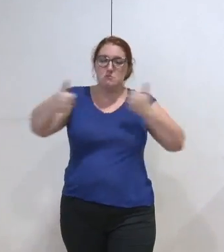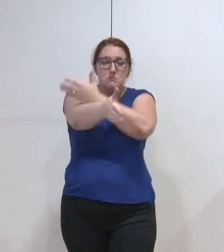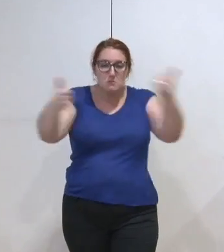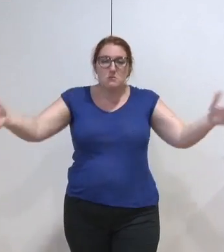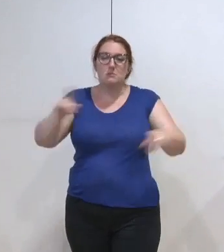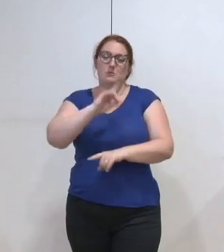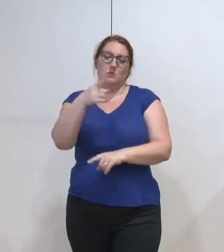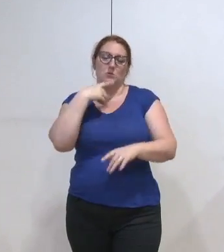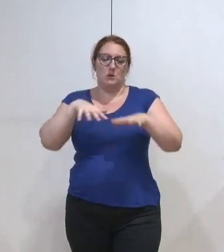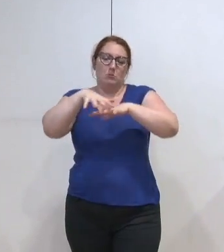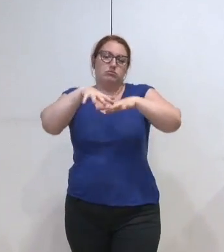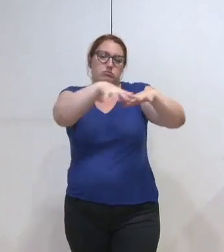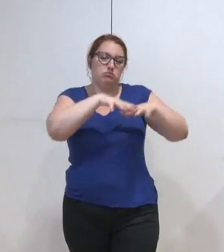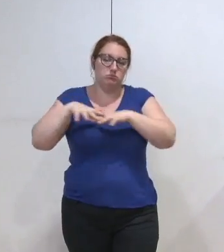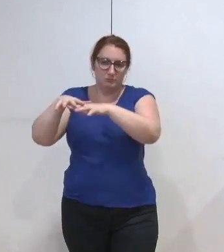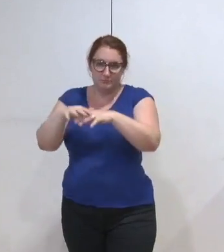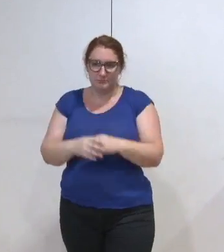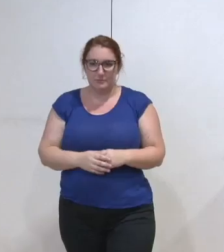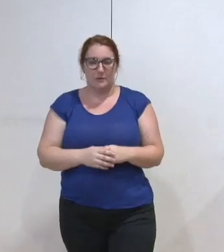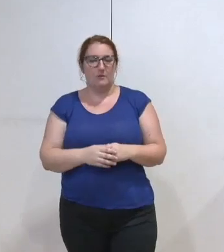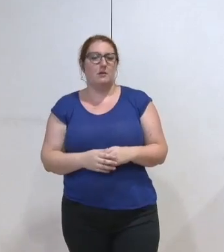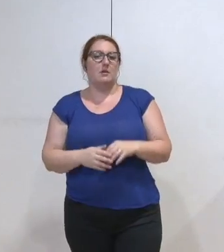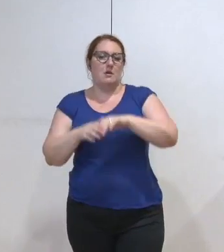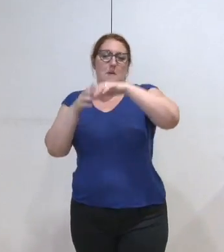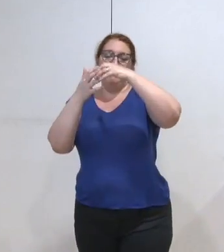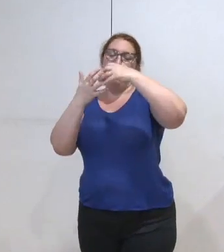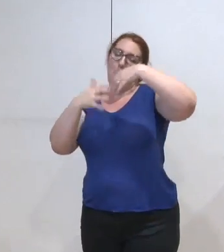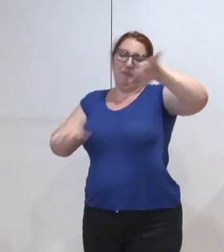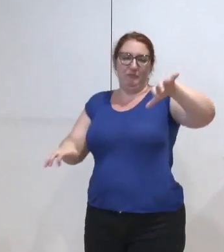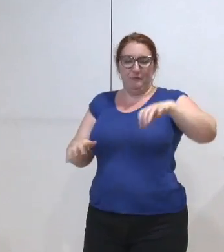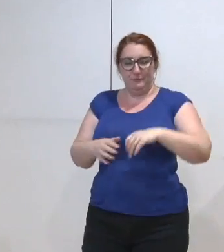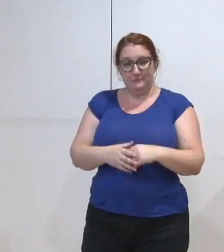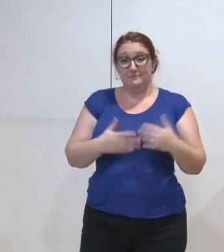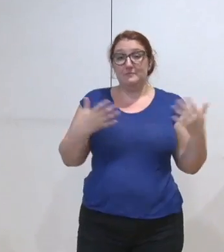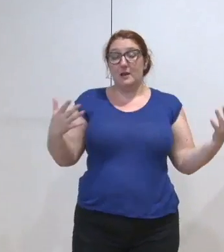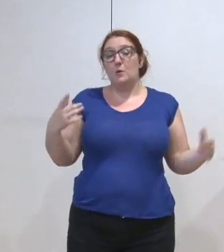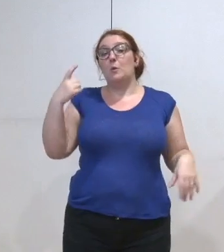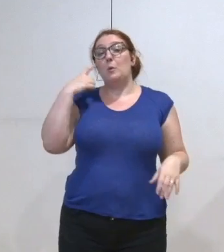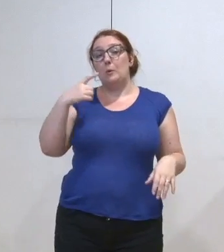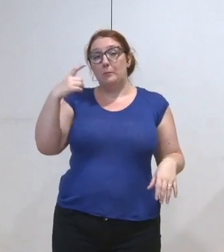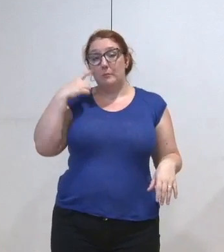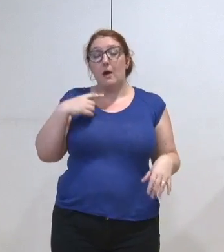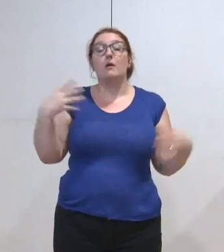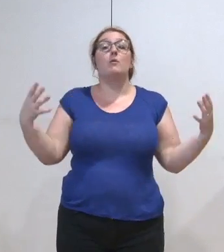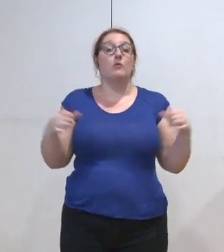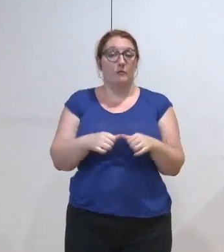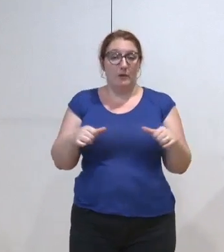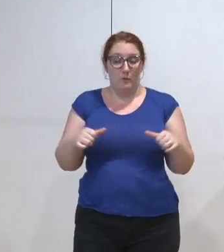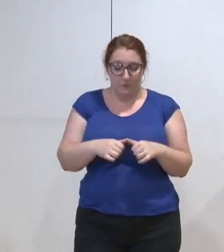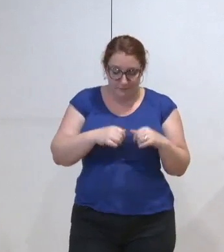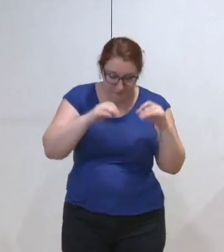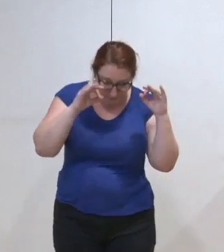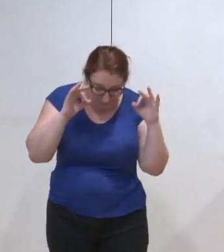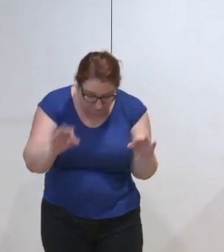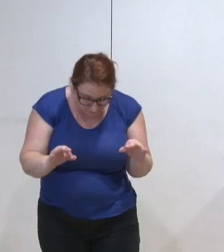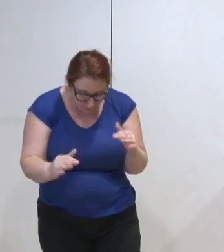partie de la ville alors qu'est-ce qu'on peut faire de ces constats on arrive au plan stratégique qui est une